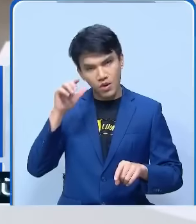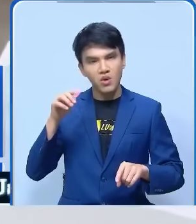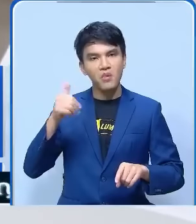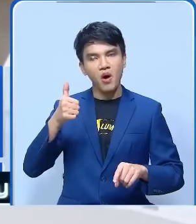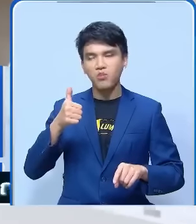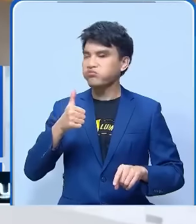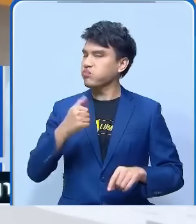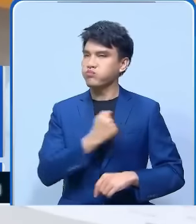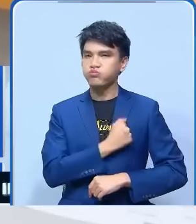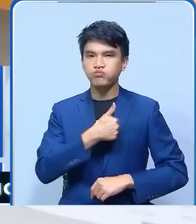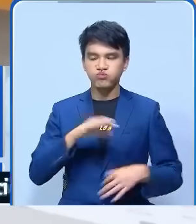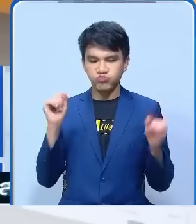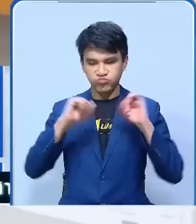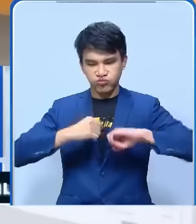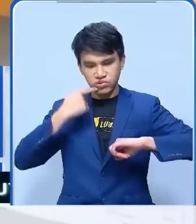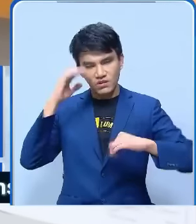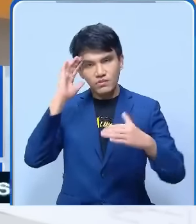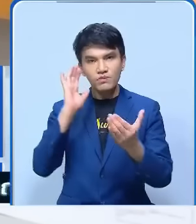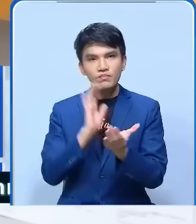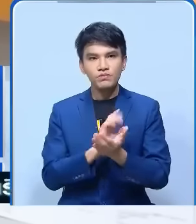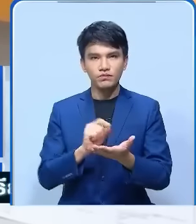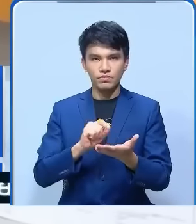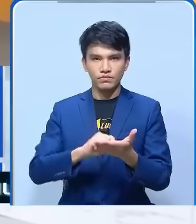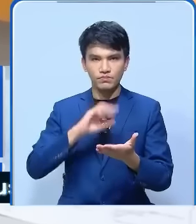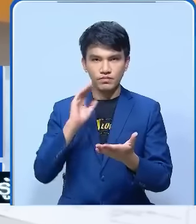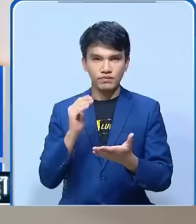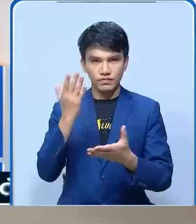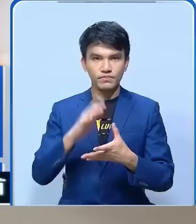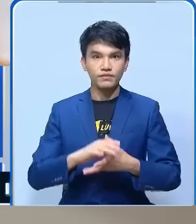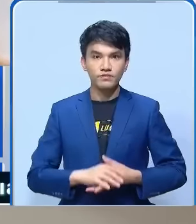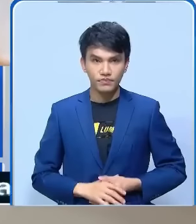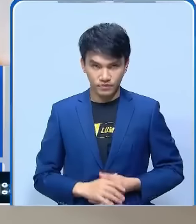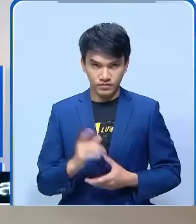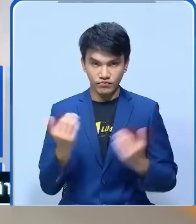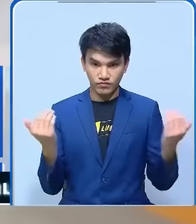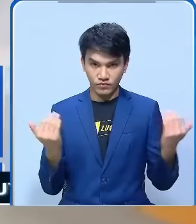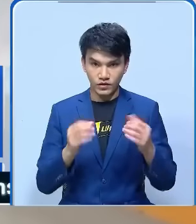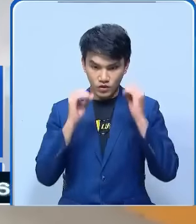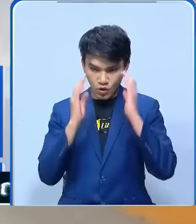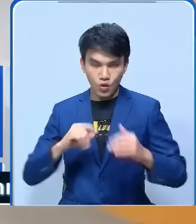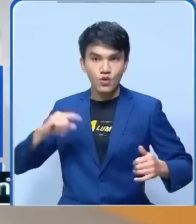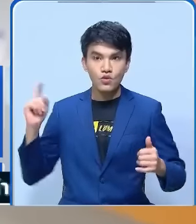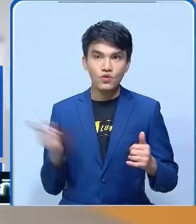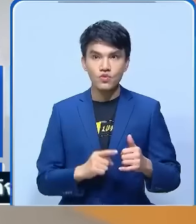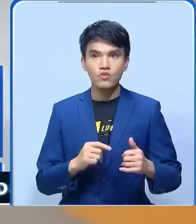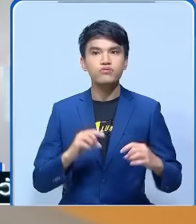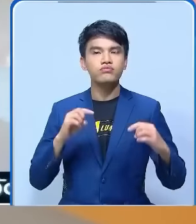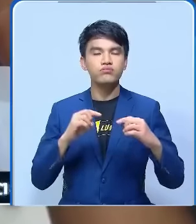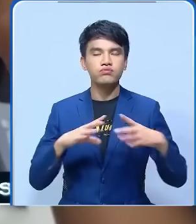ไม่ไหวจริงผมตัดสินใจไปแจ้งความแล้วก็ลงบันทึกประจำวันไว้เหตุที่ลูกถูกครูทำร้ายร่างกายเกินกว่าเหตุ